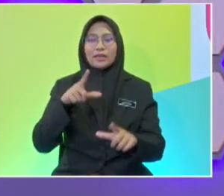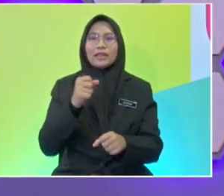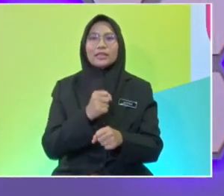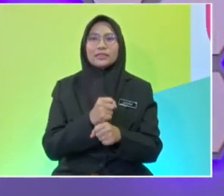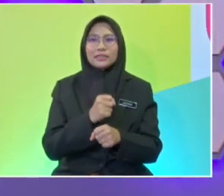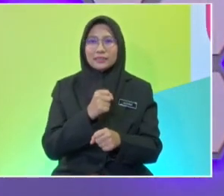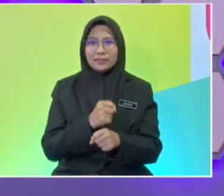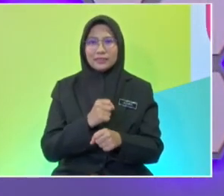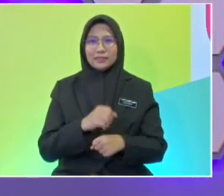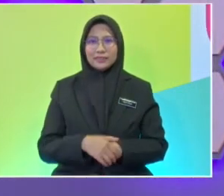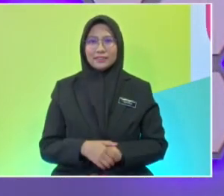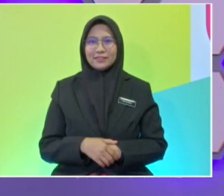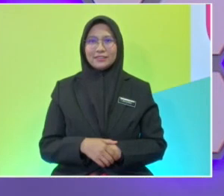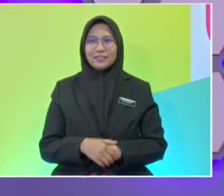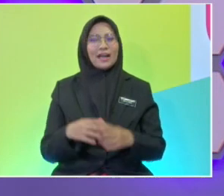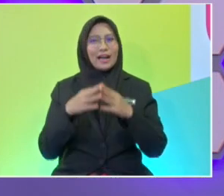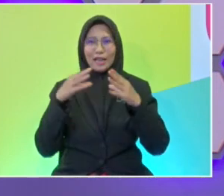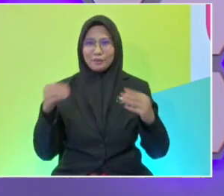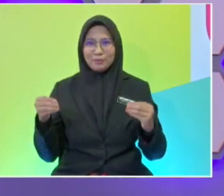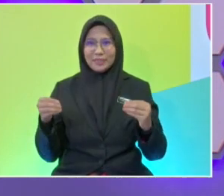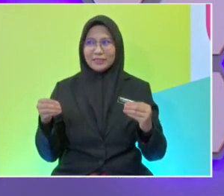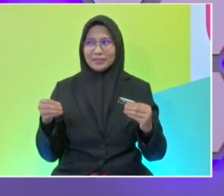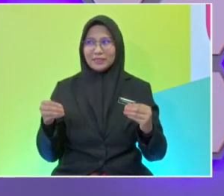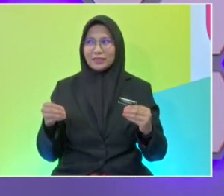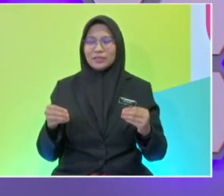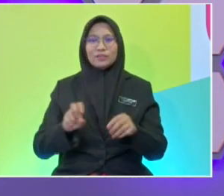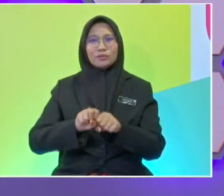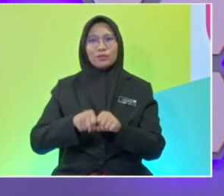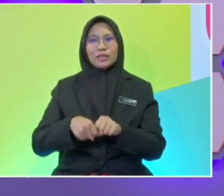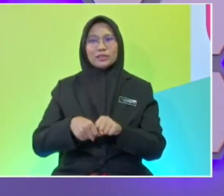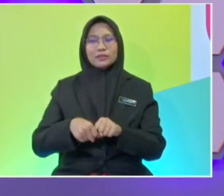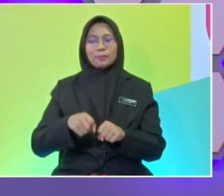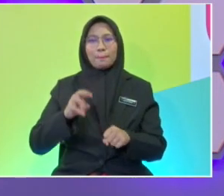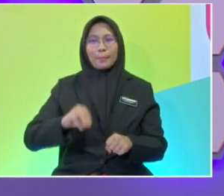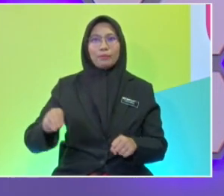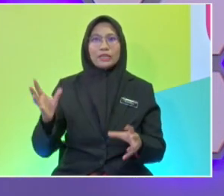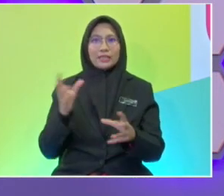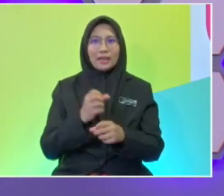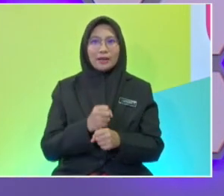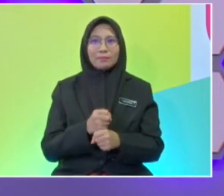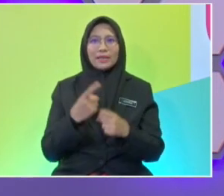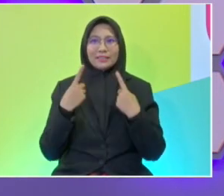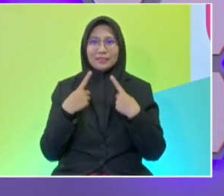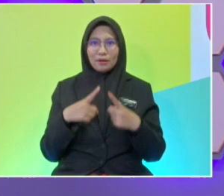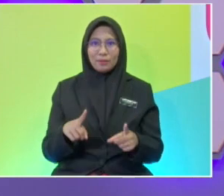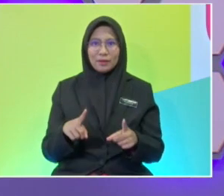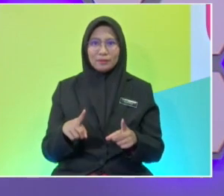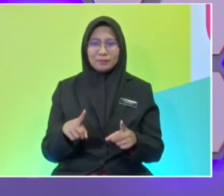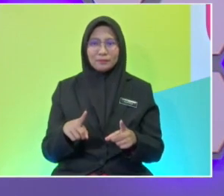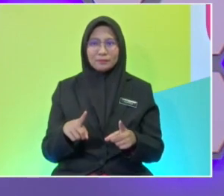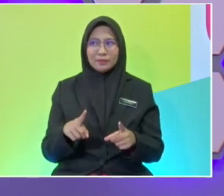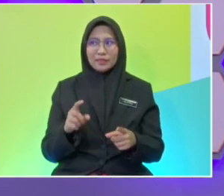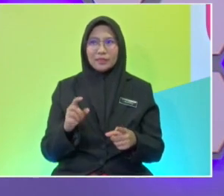eee itu saja daripada cewek gua lah agak-agak mau lihat dapat memahami apa soalnya yang eee kehendak soal